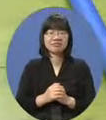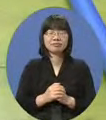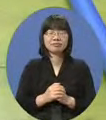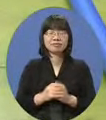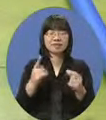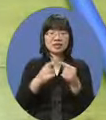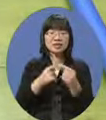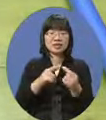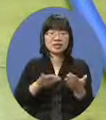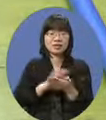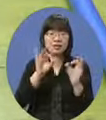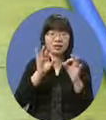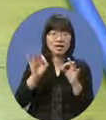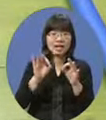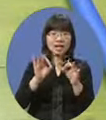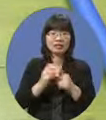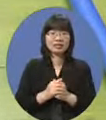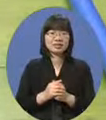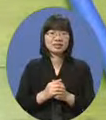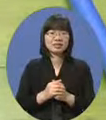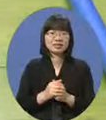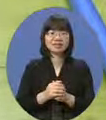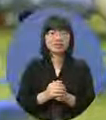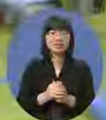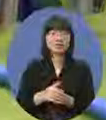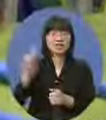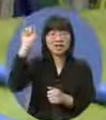첫 번째 놀이는 테니스 라켓 만들기.